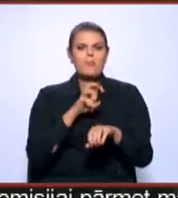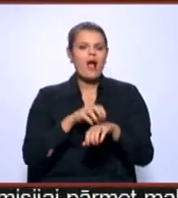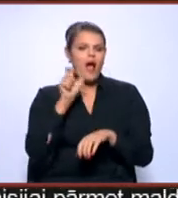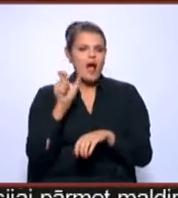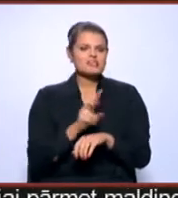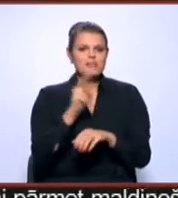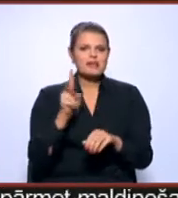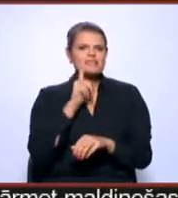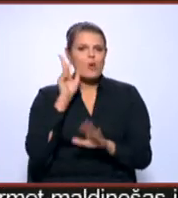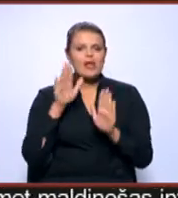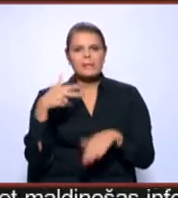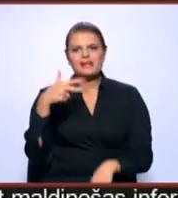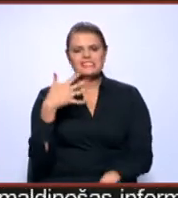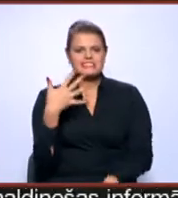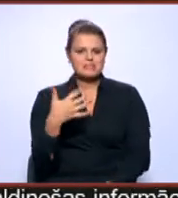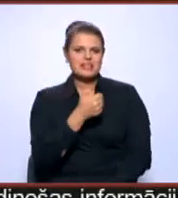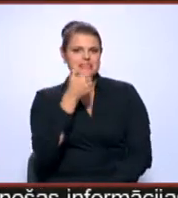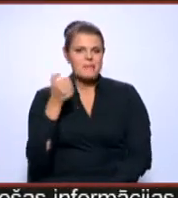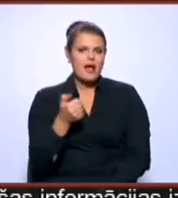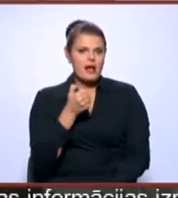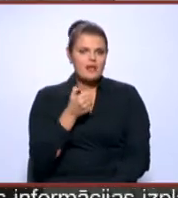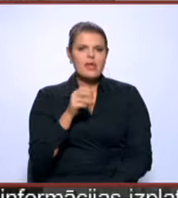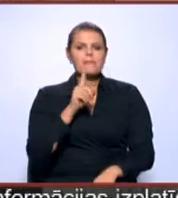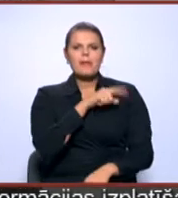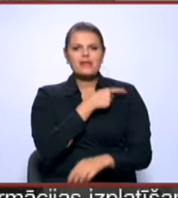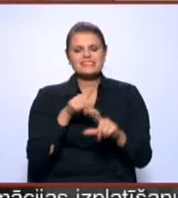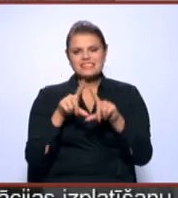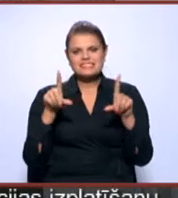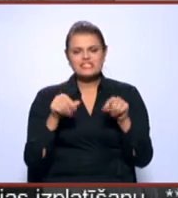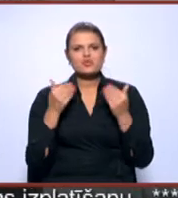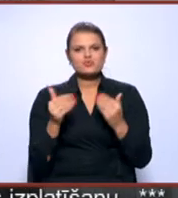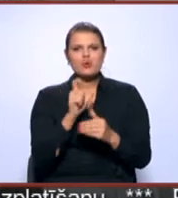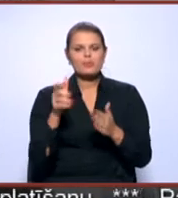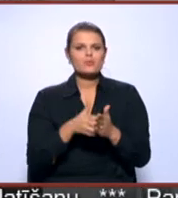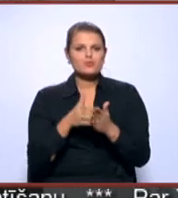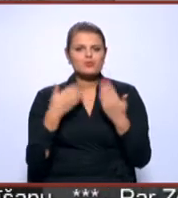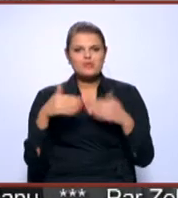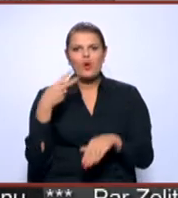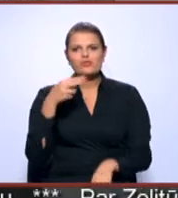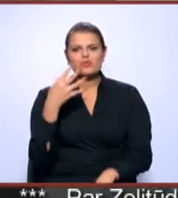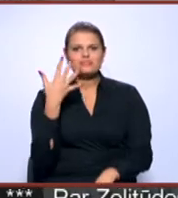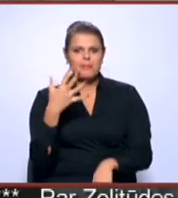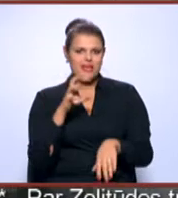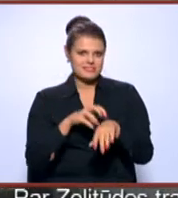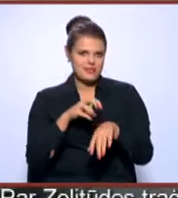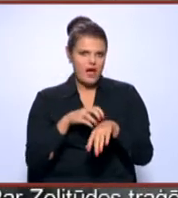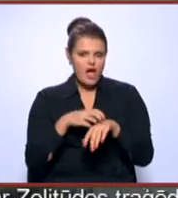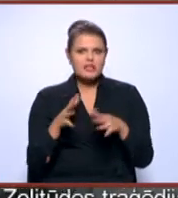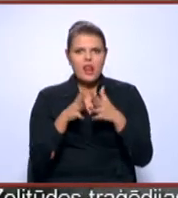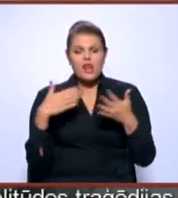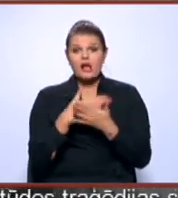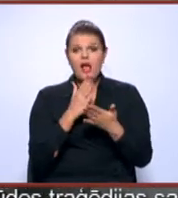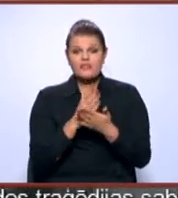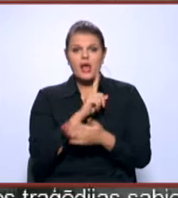ārstiem, kas jaunāki par 35 gadiem. Medicīnas iestādē šobrīd trūkst jau 25 ārstu, un lielākā